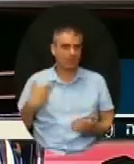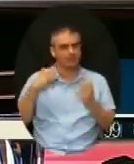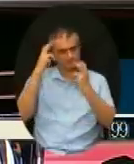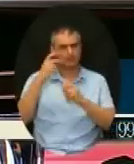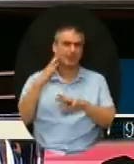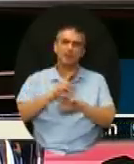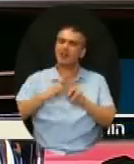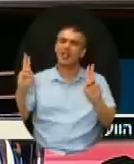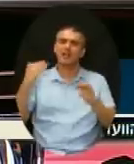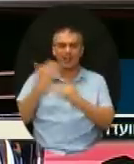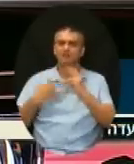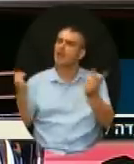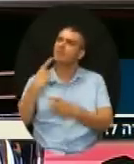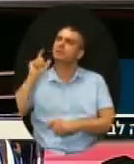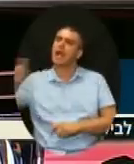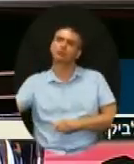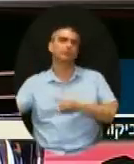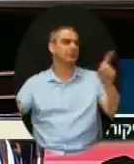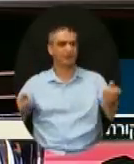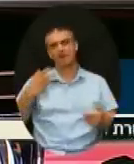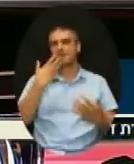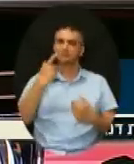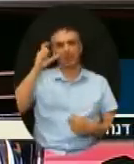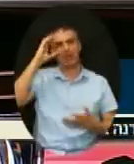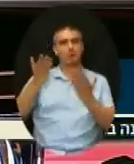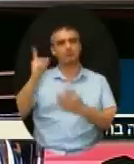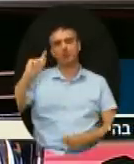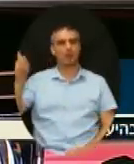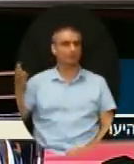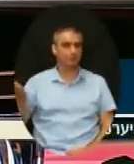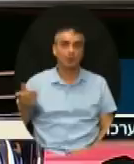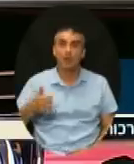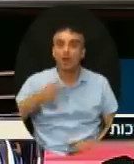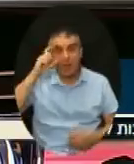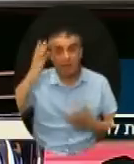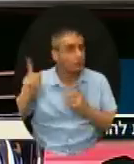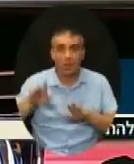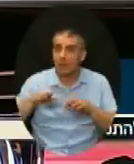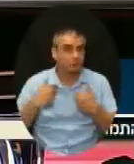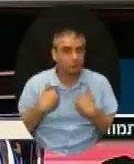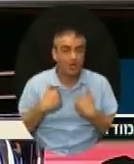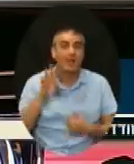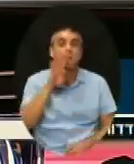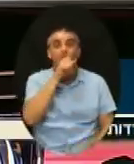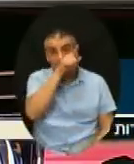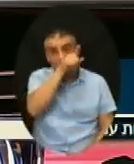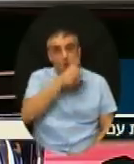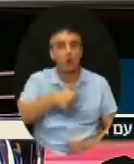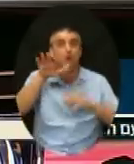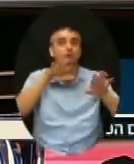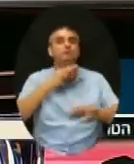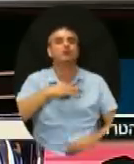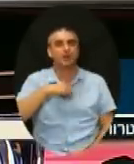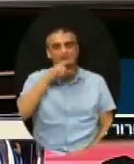להפסיק לחפש אשמים ולהפסיק לספר לי כמה אבו מאזן הוא לא בסדר. אבו מאזן הוא לא ראש הממשלה שלי. בנימין נתניהו הוא ראש הממשלה